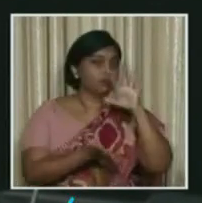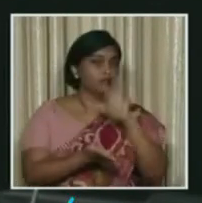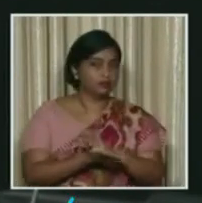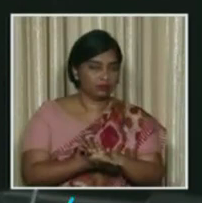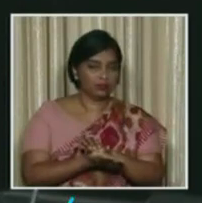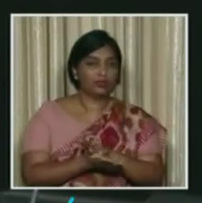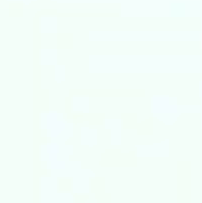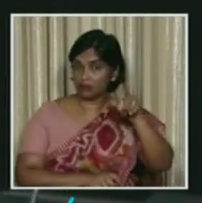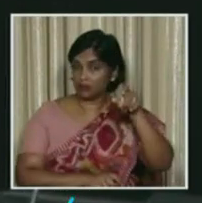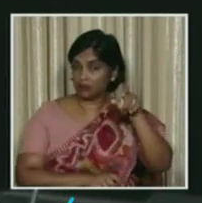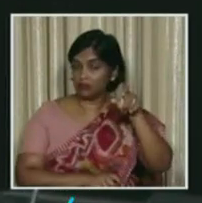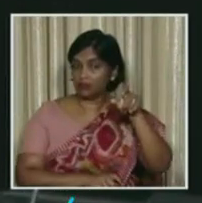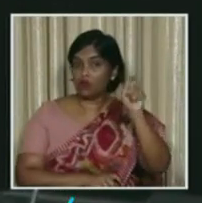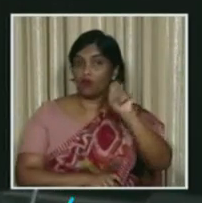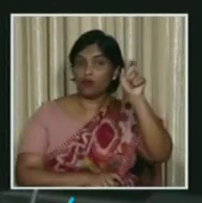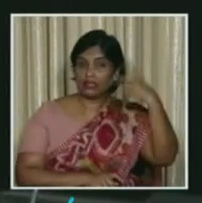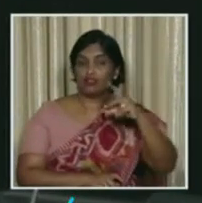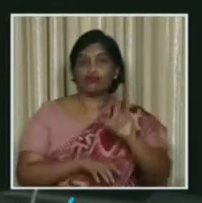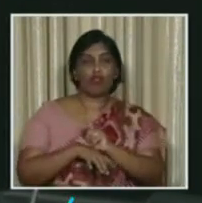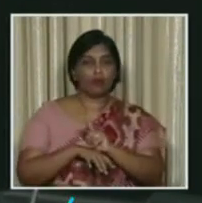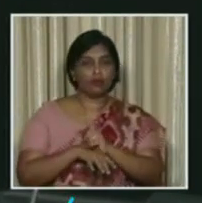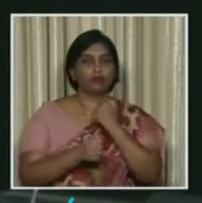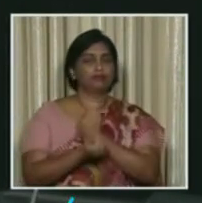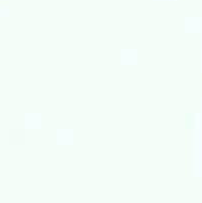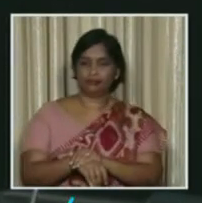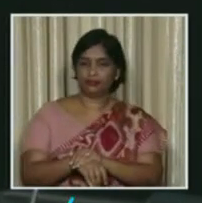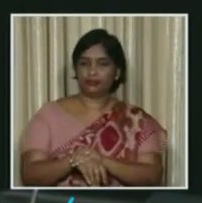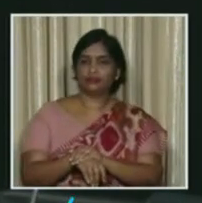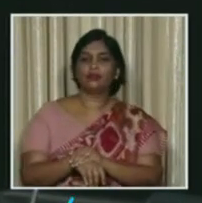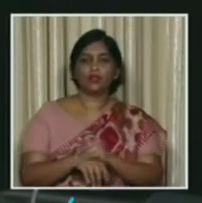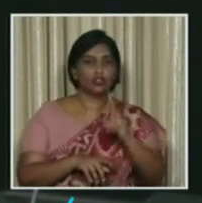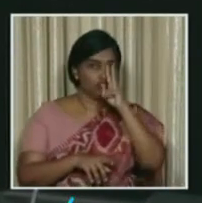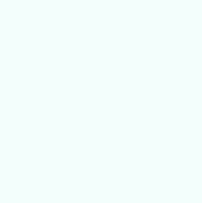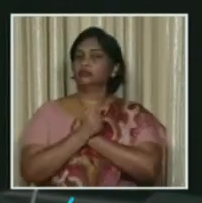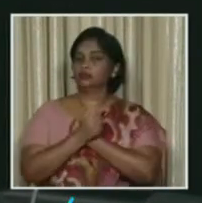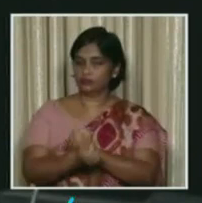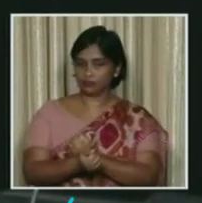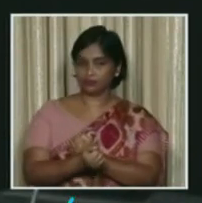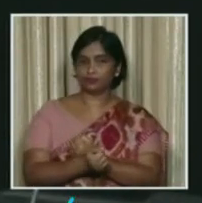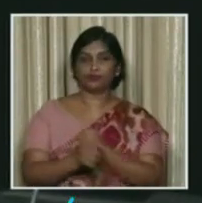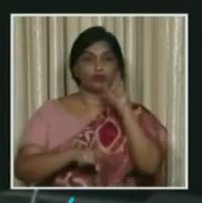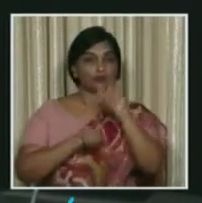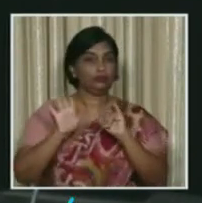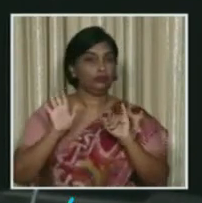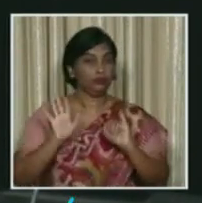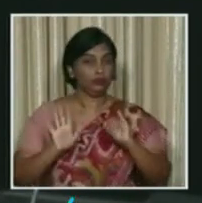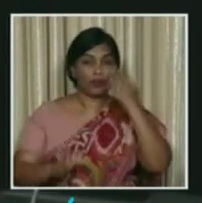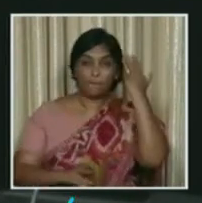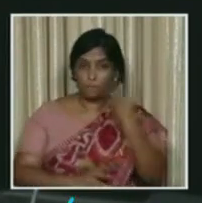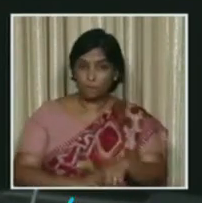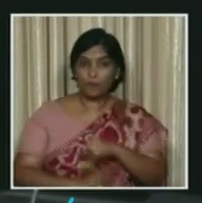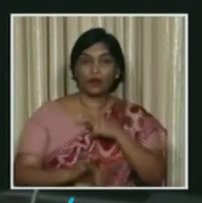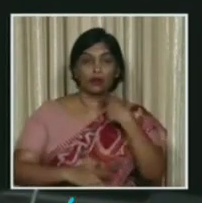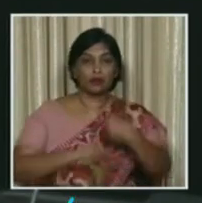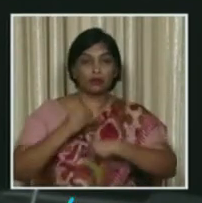කරපු අපේ කම්කරු සහකාර කොමසාරිස්වරයේ අත්අඩංගුවට පත් වෙලා සති දෙකක් හිරේ හිටියා. 6 දෙනෙක් මරපු